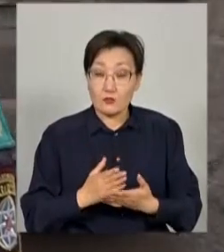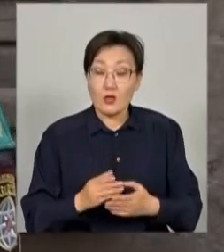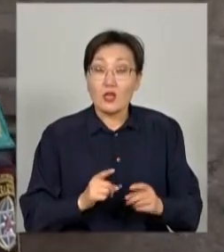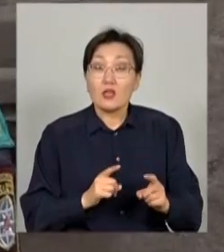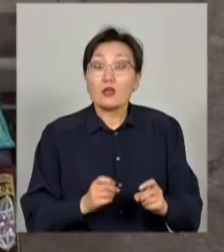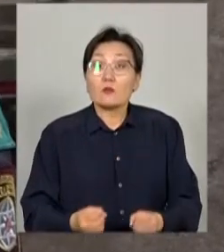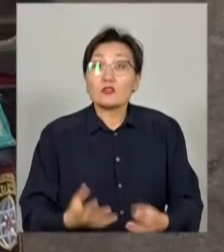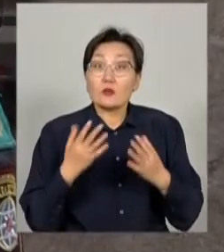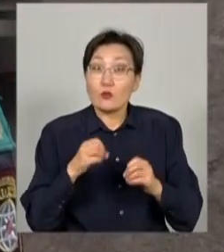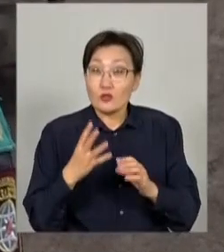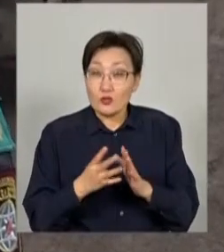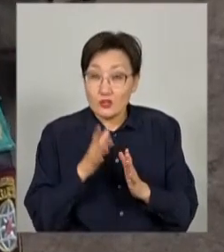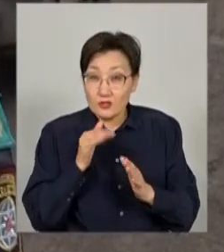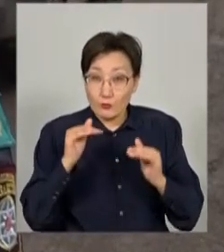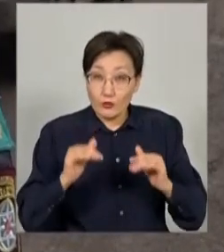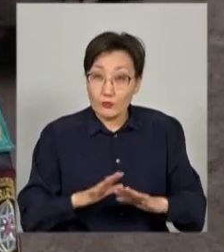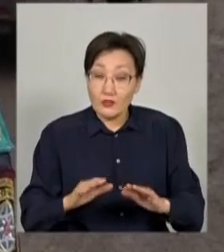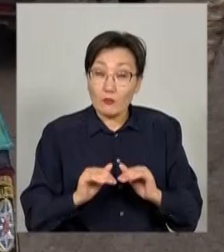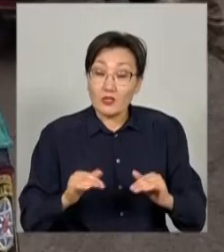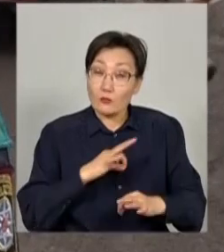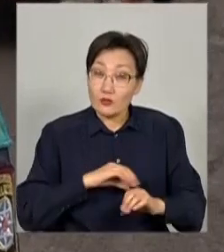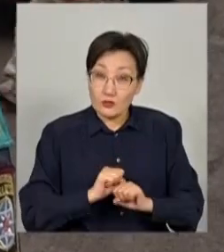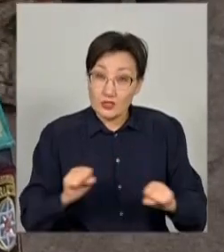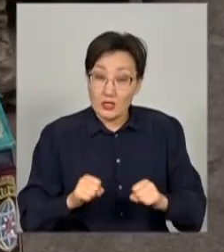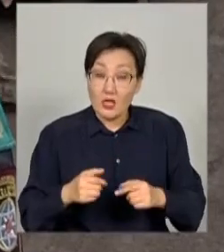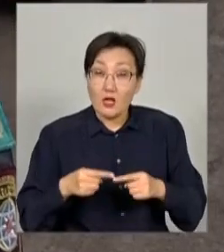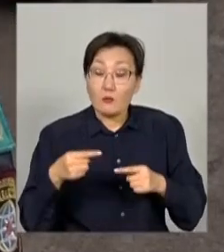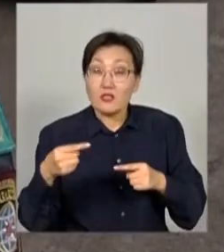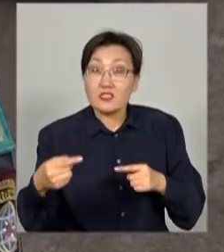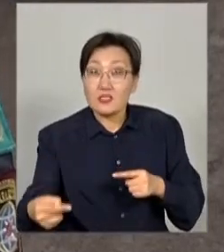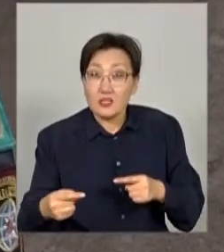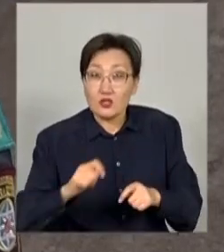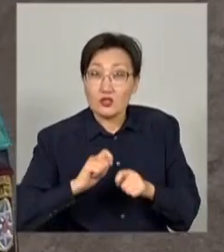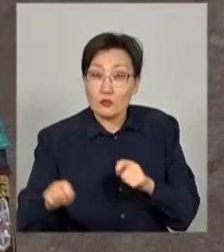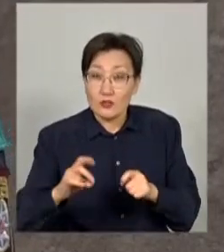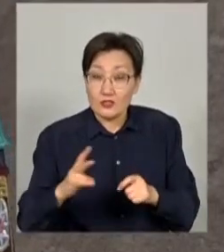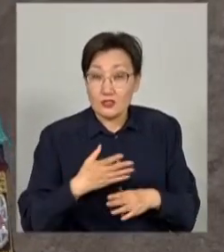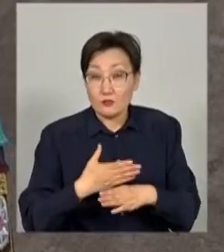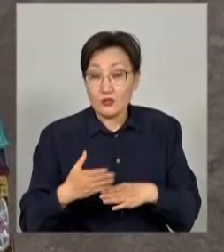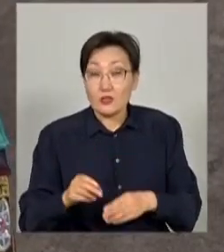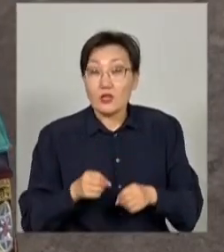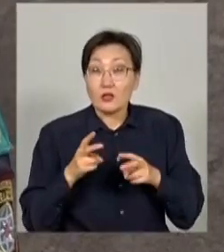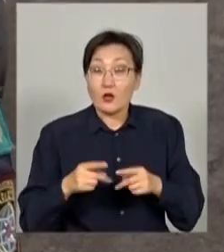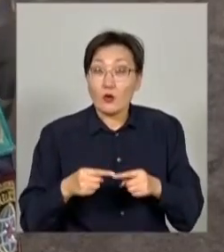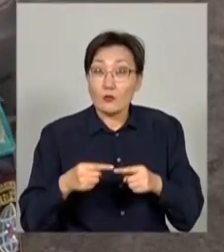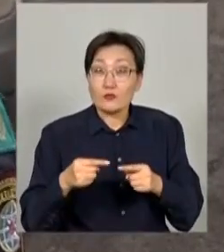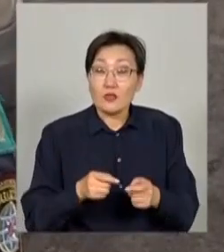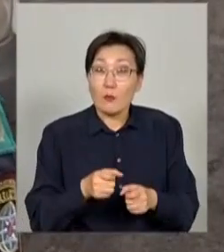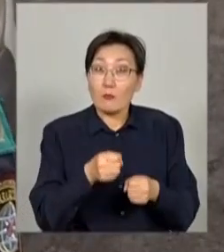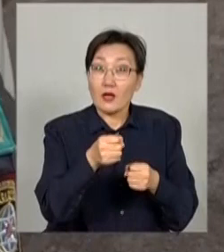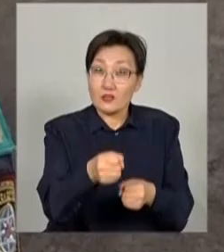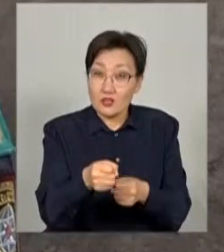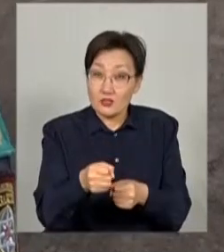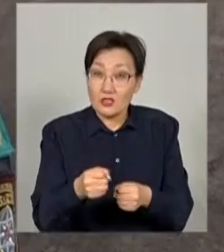Отшашуды 14 жастан төмен балаларға пайдалануға болмайды. Оны алшақ ұстап тұрып тұтандыру керек. Содан кейін қауіпсіз бағытта ұстауға жет.